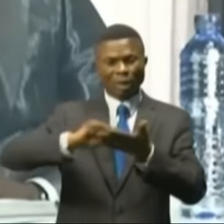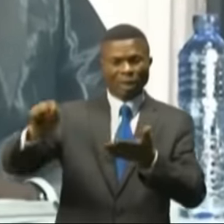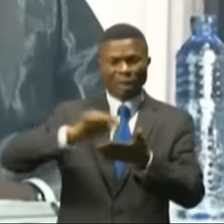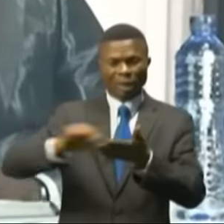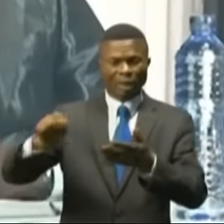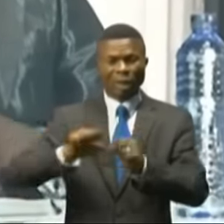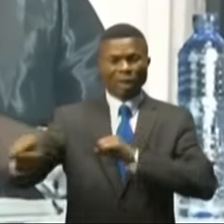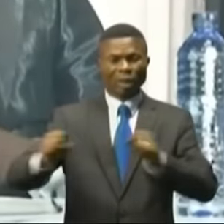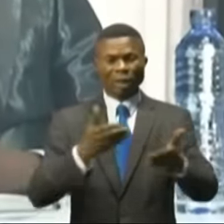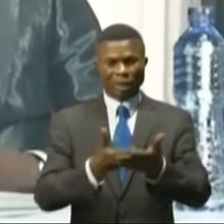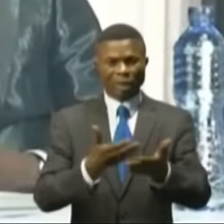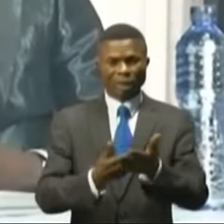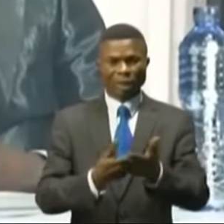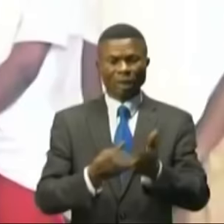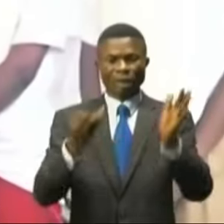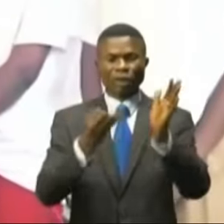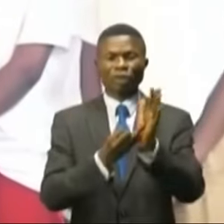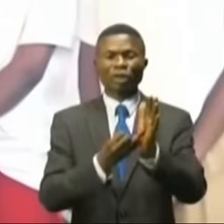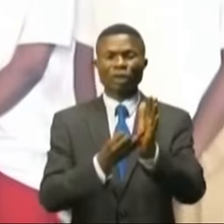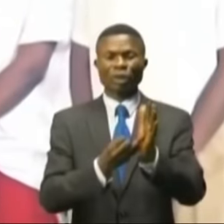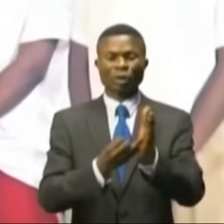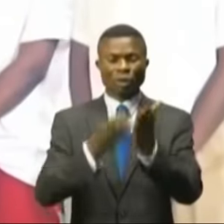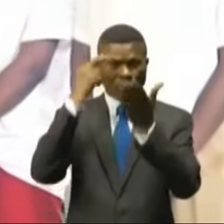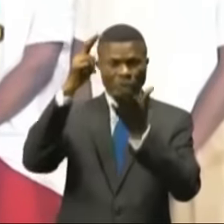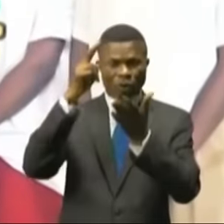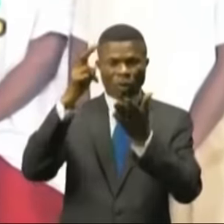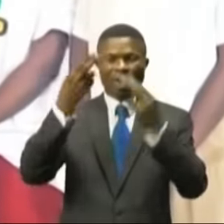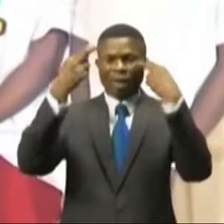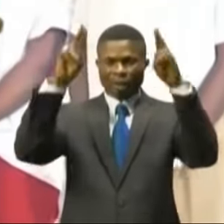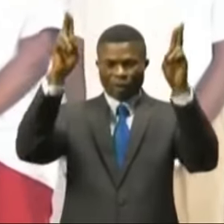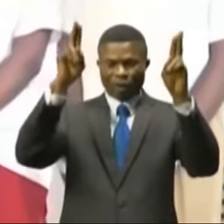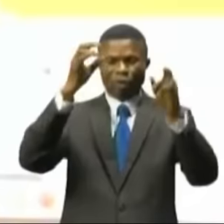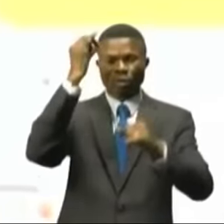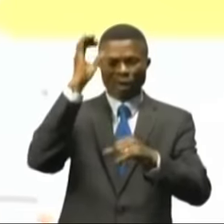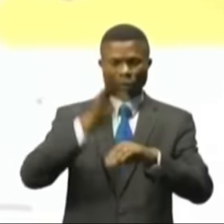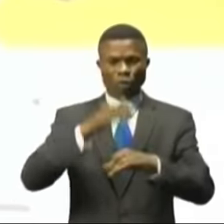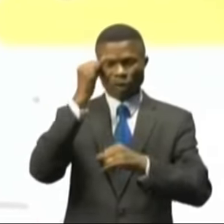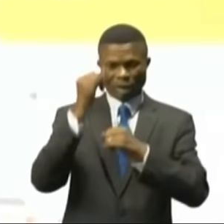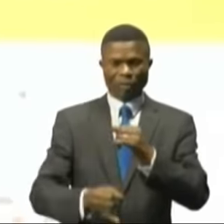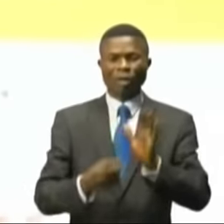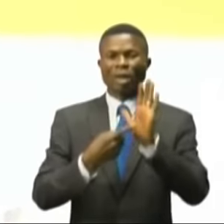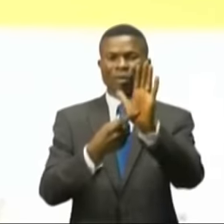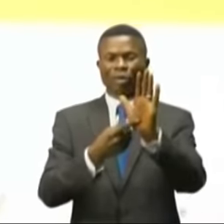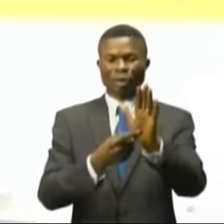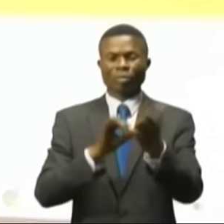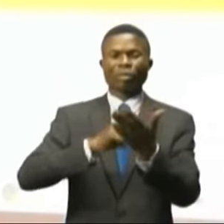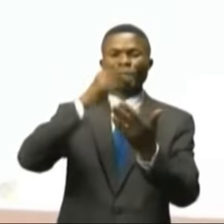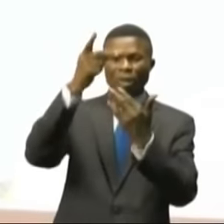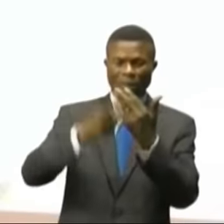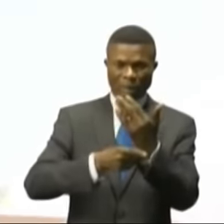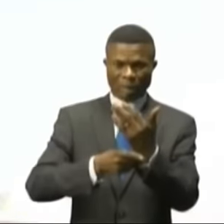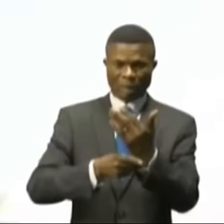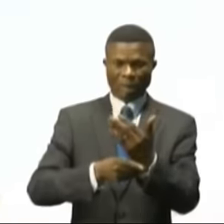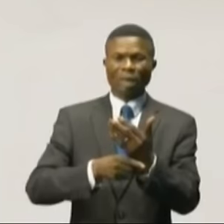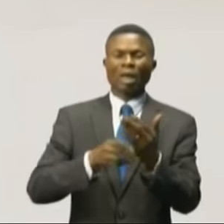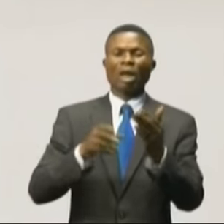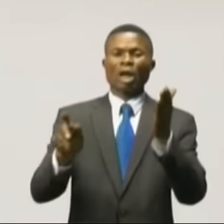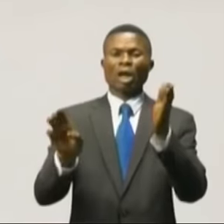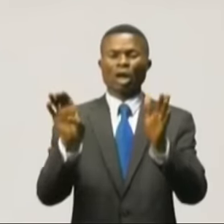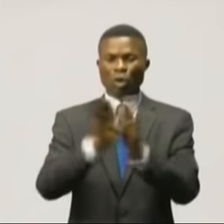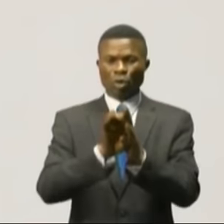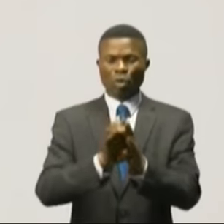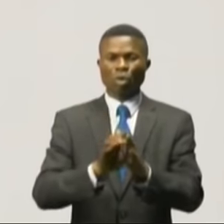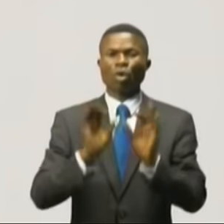ces concours, 7 seulement ont pu franchir la finale pour présenter les projets sur l'éco-innovation pour